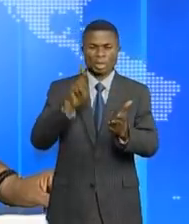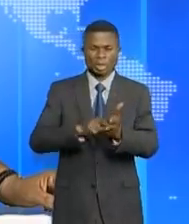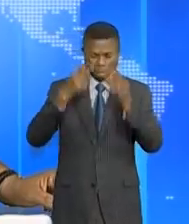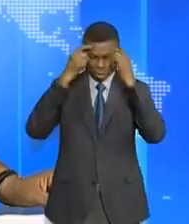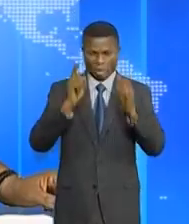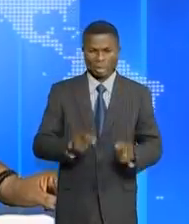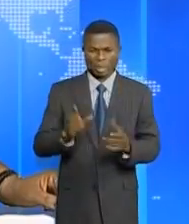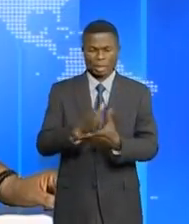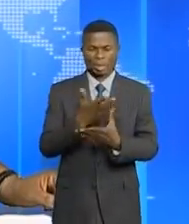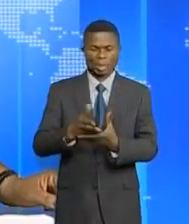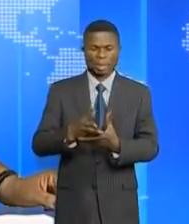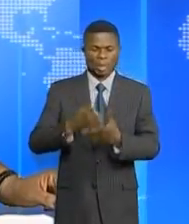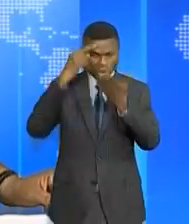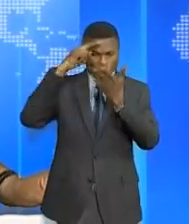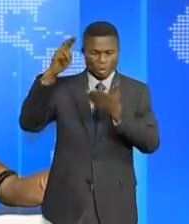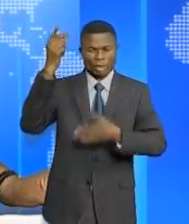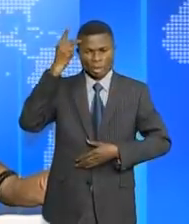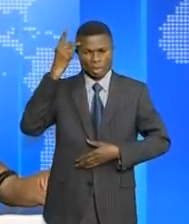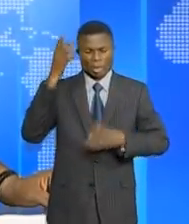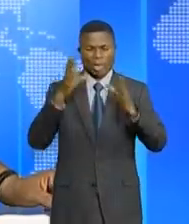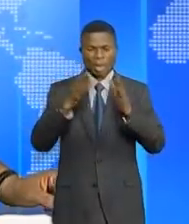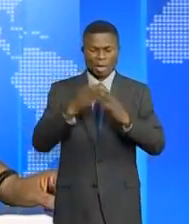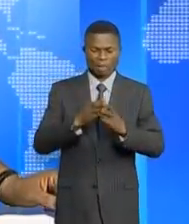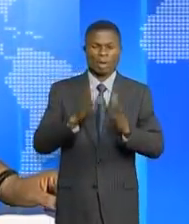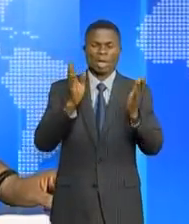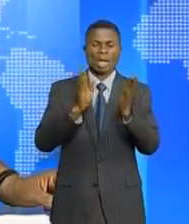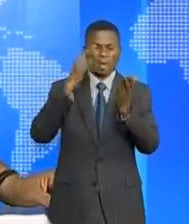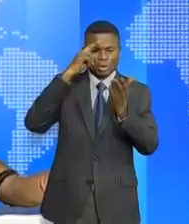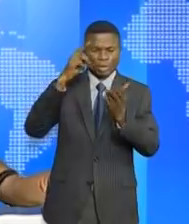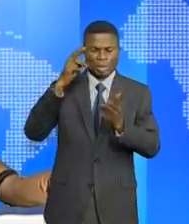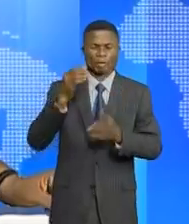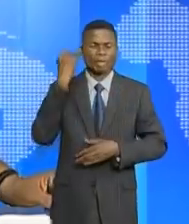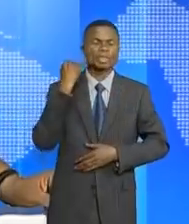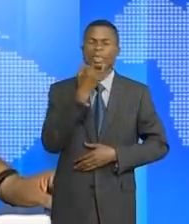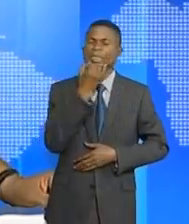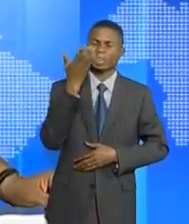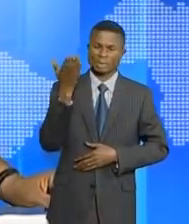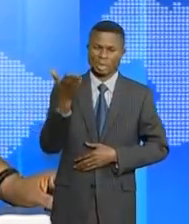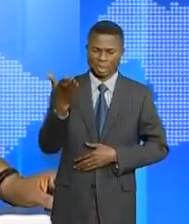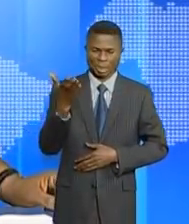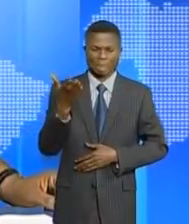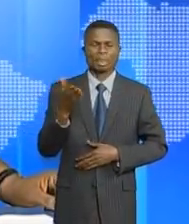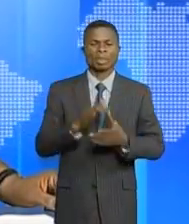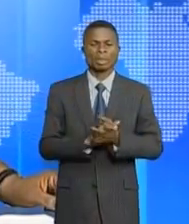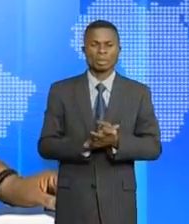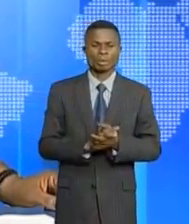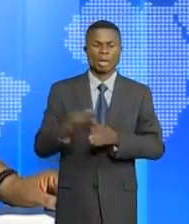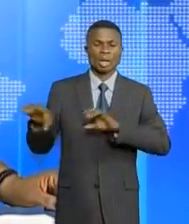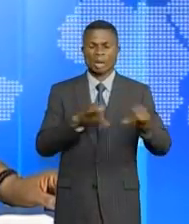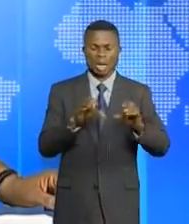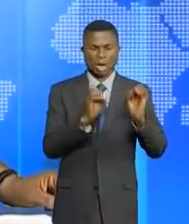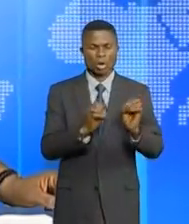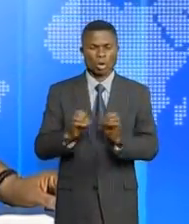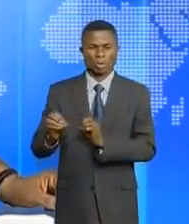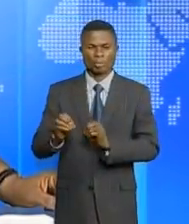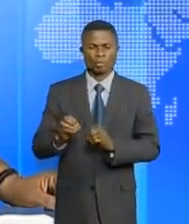collaboration conclu entre l'université de Kinshasa et les collèges académiques des Netanya d'Israël. Cérémonie présidée